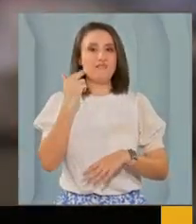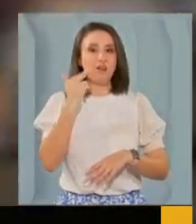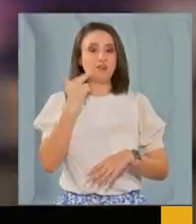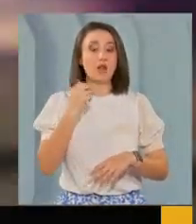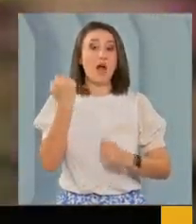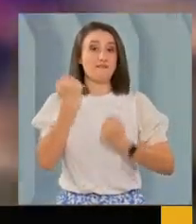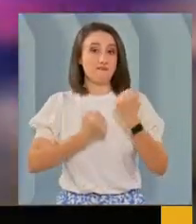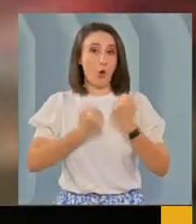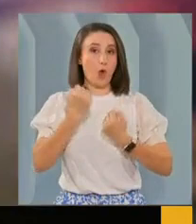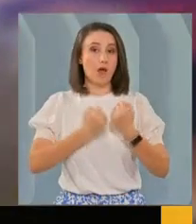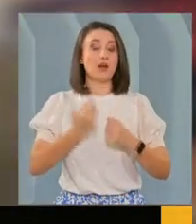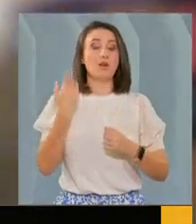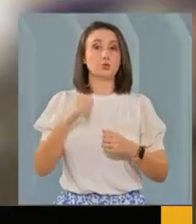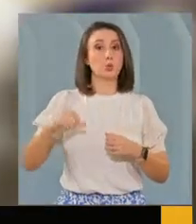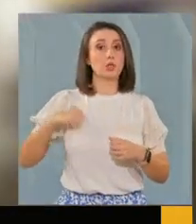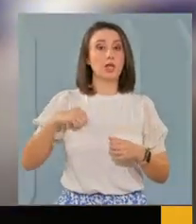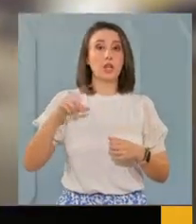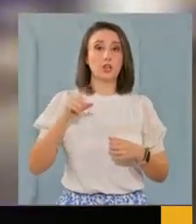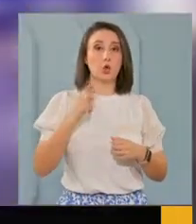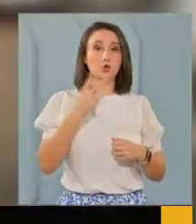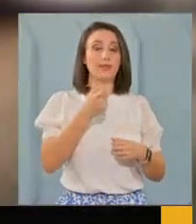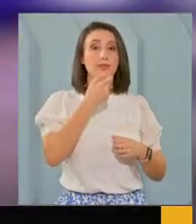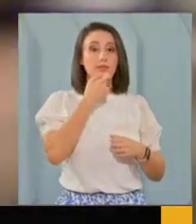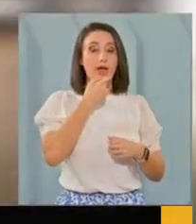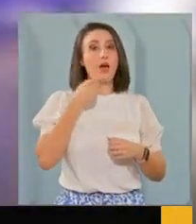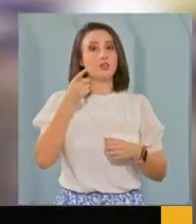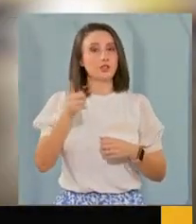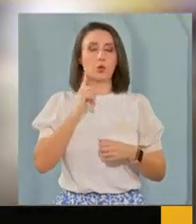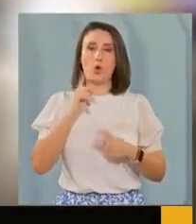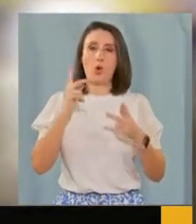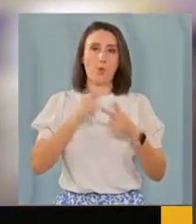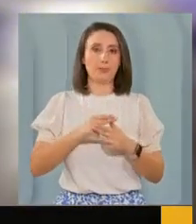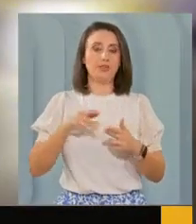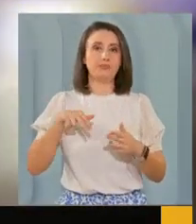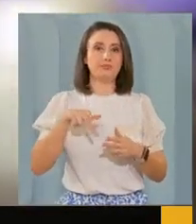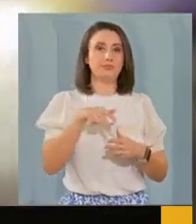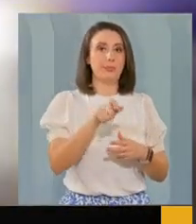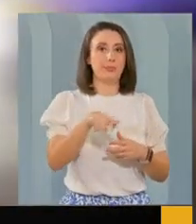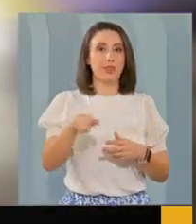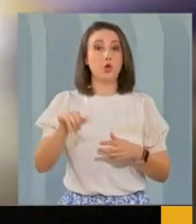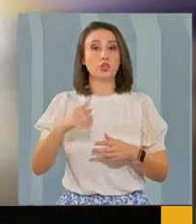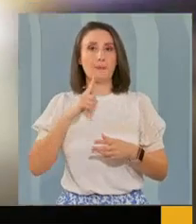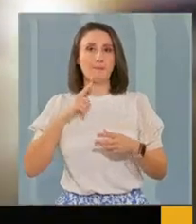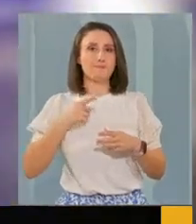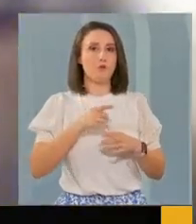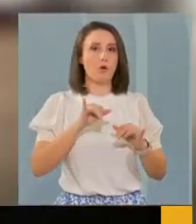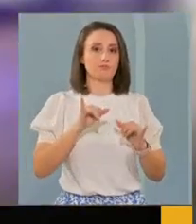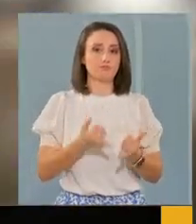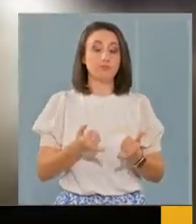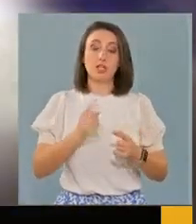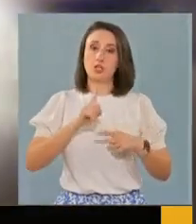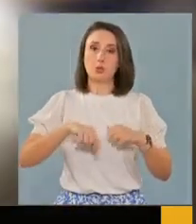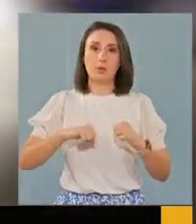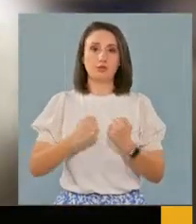La volanul autovehiculului se afla un tânăr de 22 de ani. Acesta nu a încetinit la trecerea de pietoni și a provocat o tragedie. În